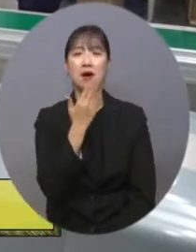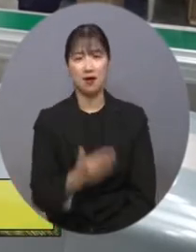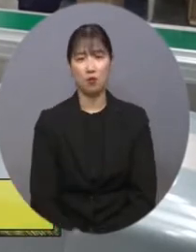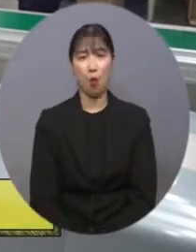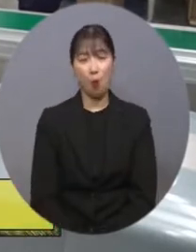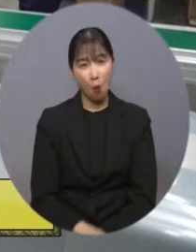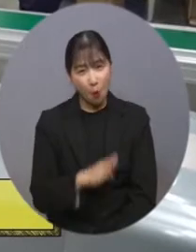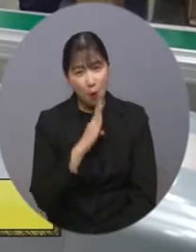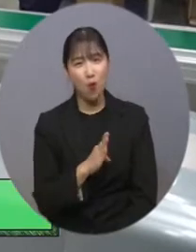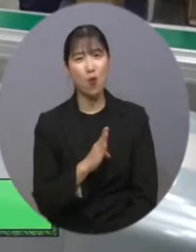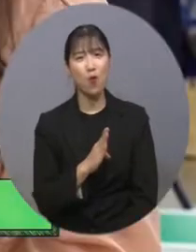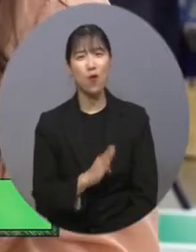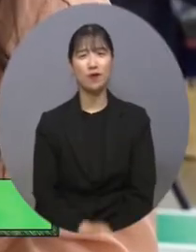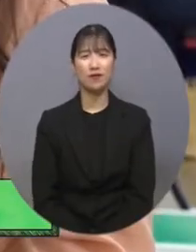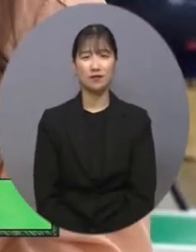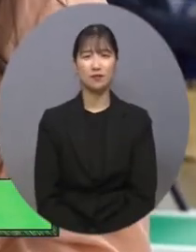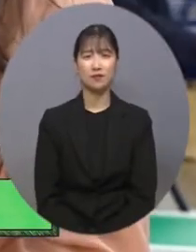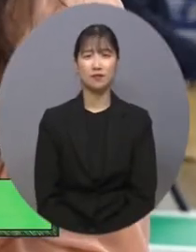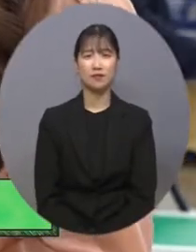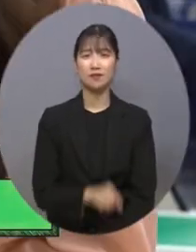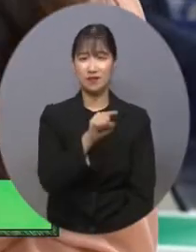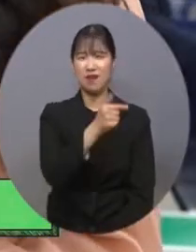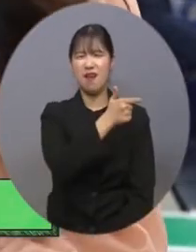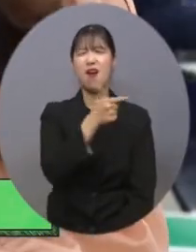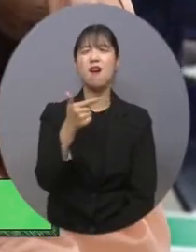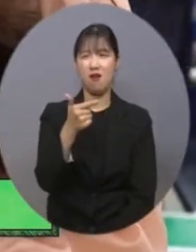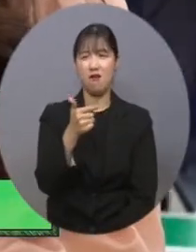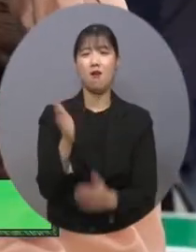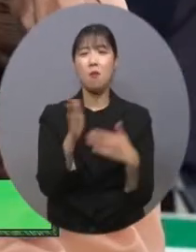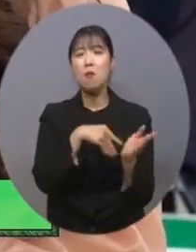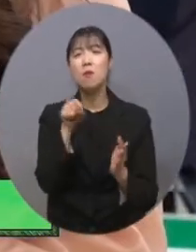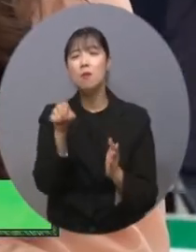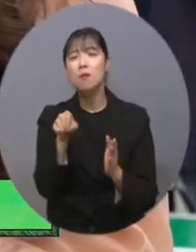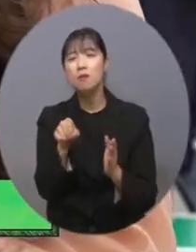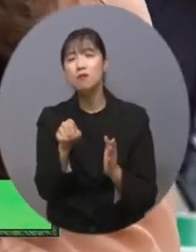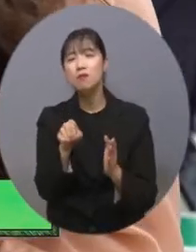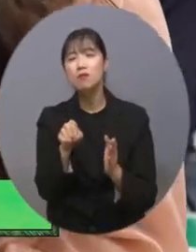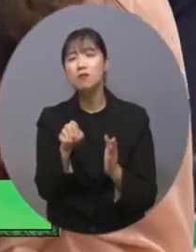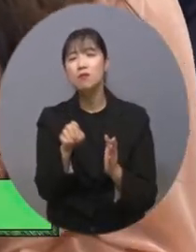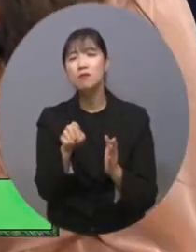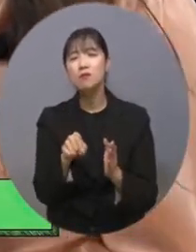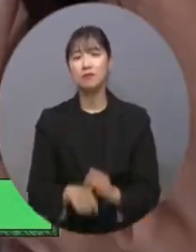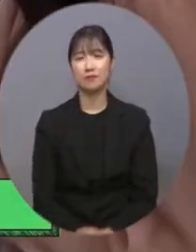예. 진짜요? 쟤는 큰 거고요. 네. 얘네 같은 경우는